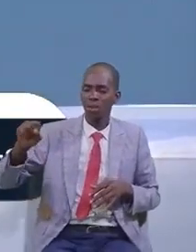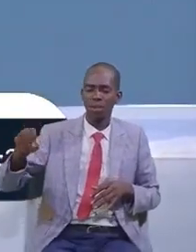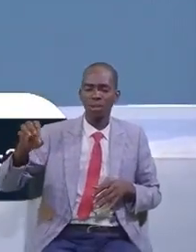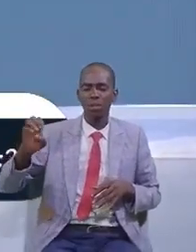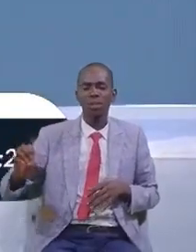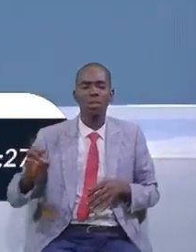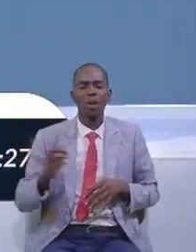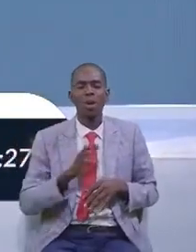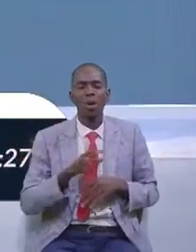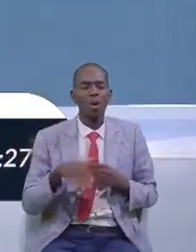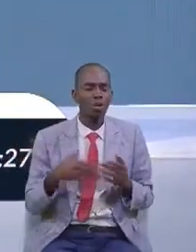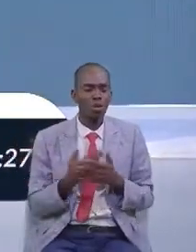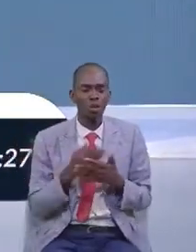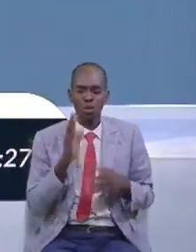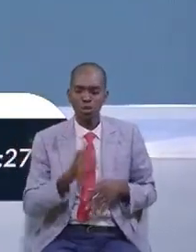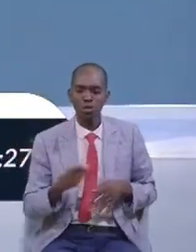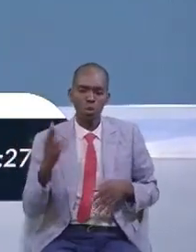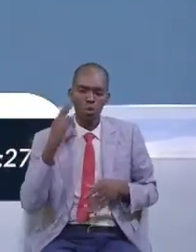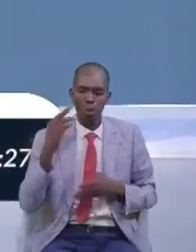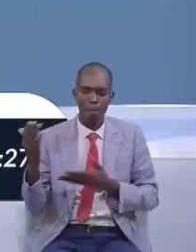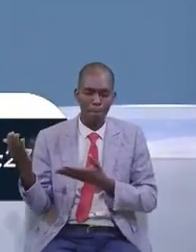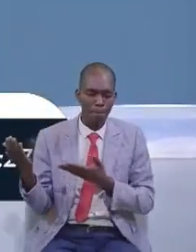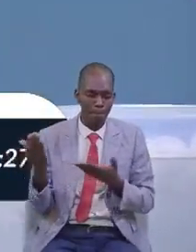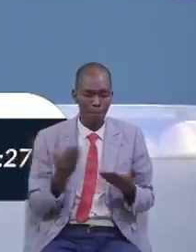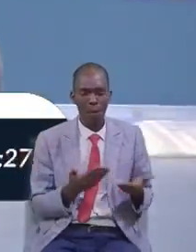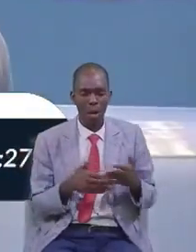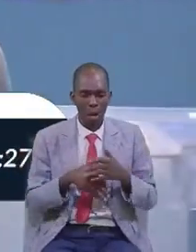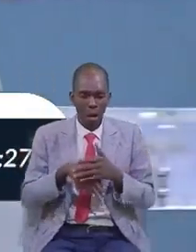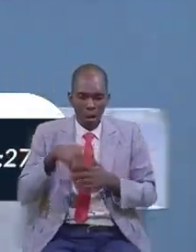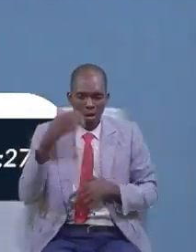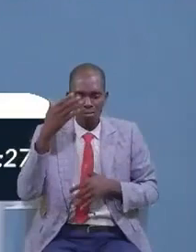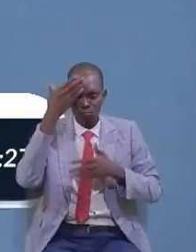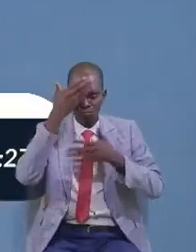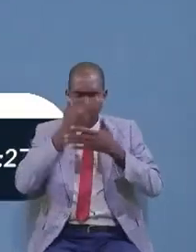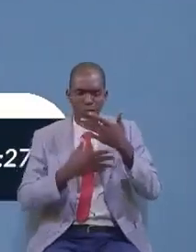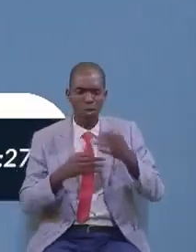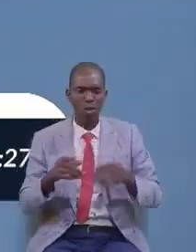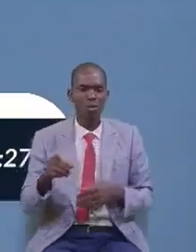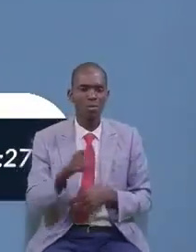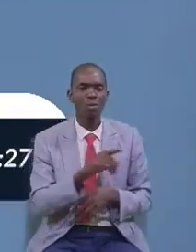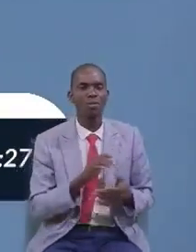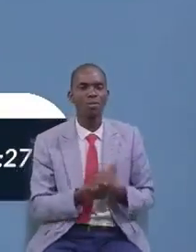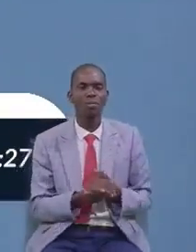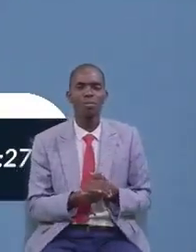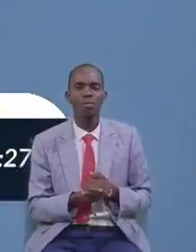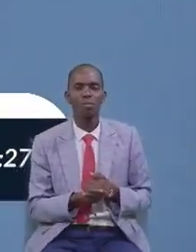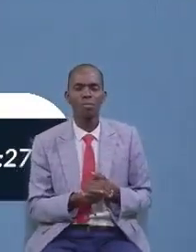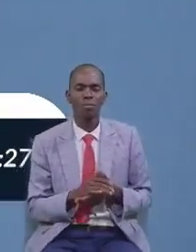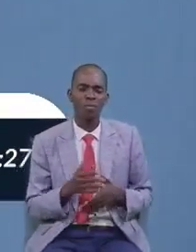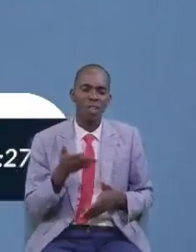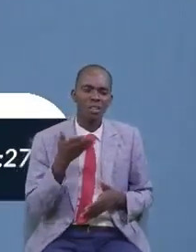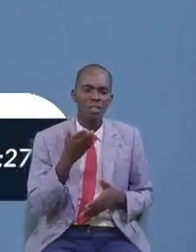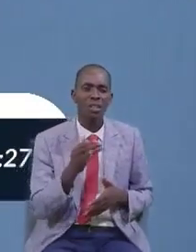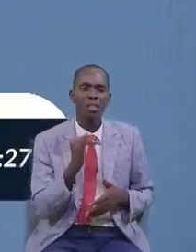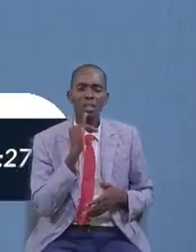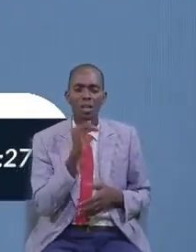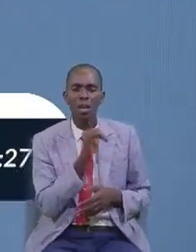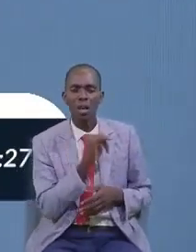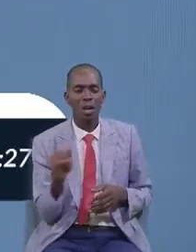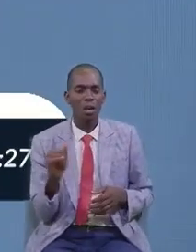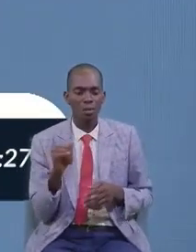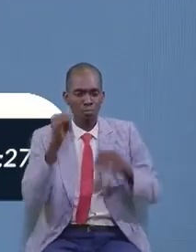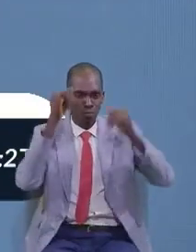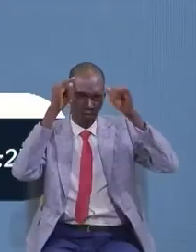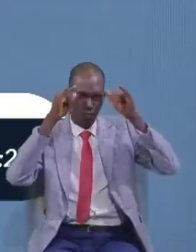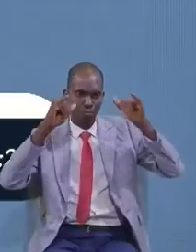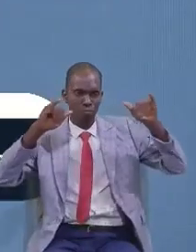were brought before him. పిల్లలందరూ కూడా తన ముందుకు తీసుకురాబడ్డారు. There is the horn of oil. ఇక్కడ